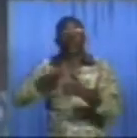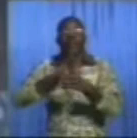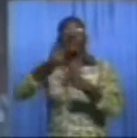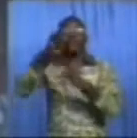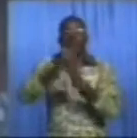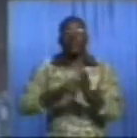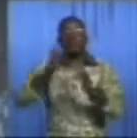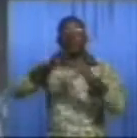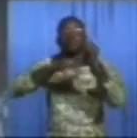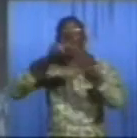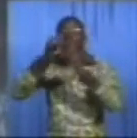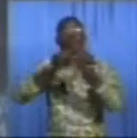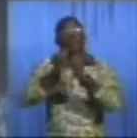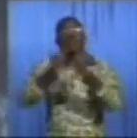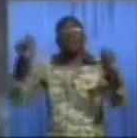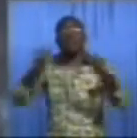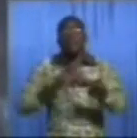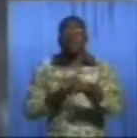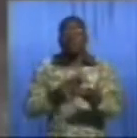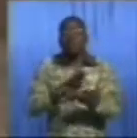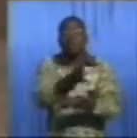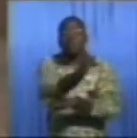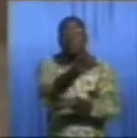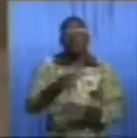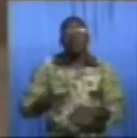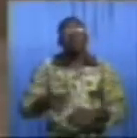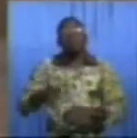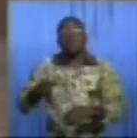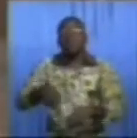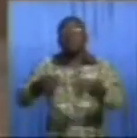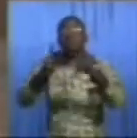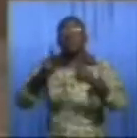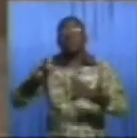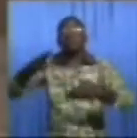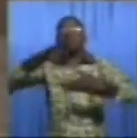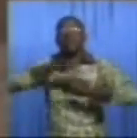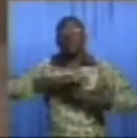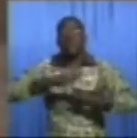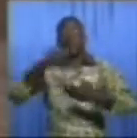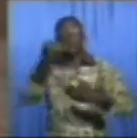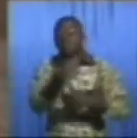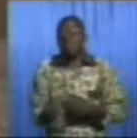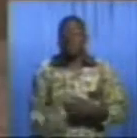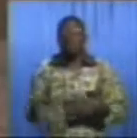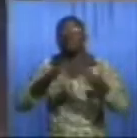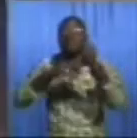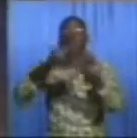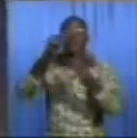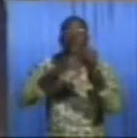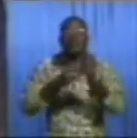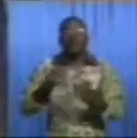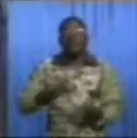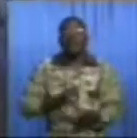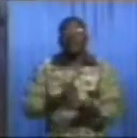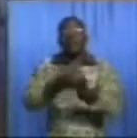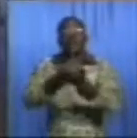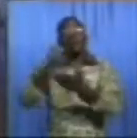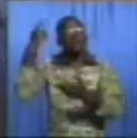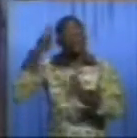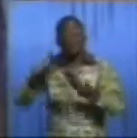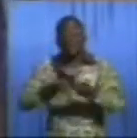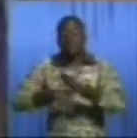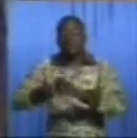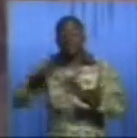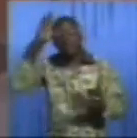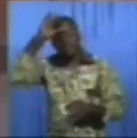la construction sans bois qui permet de satisfaire la majorité des besoins en matière de construction à l'aide des ressources humaines et